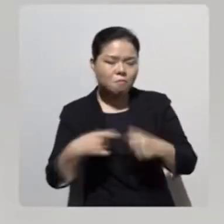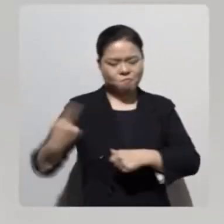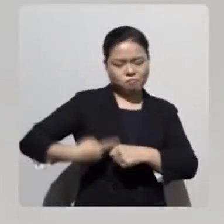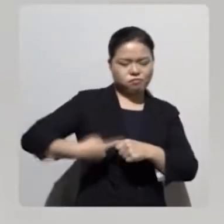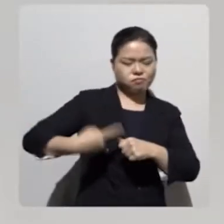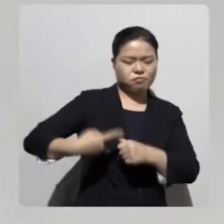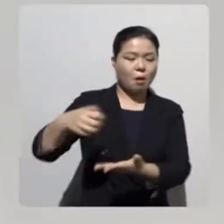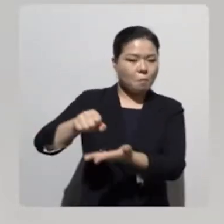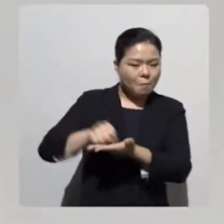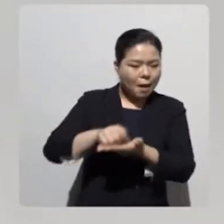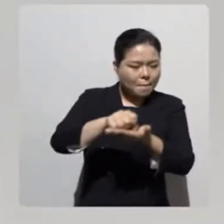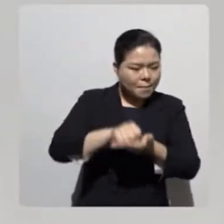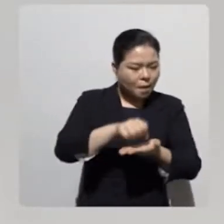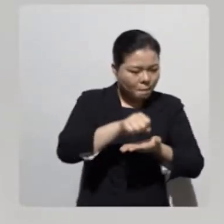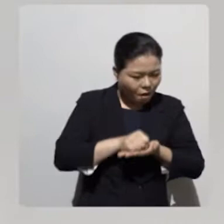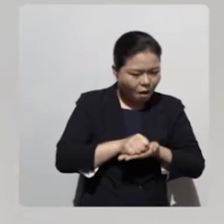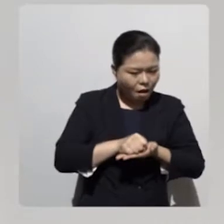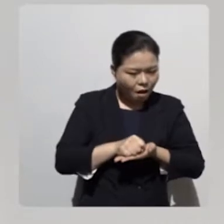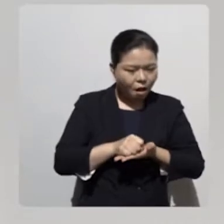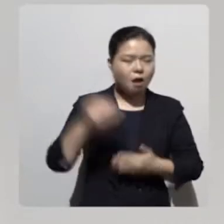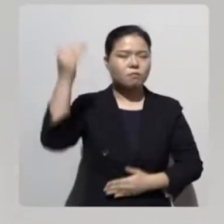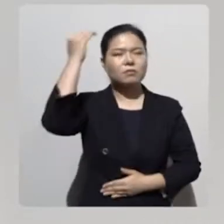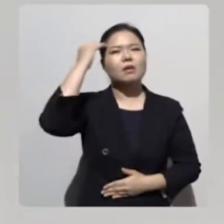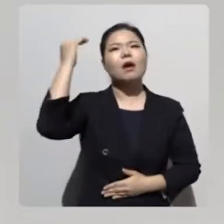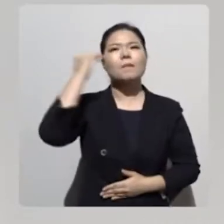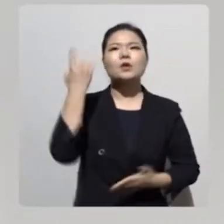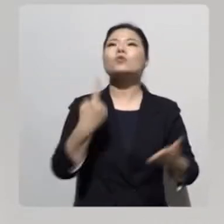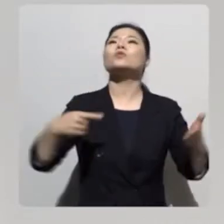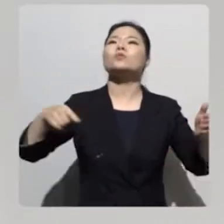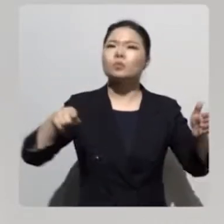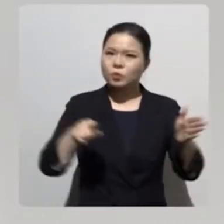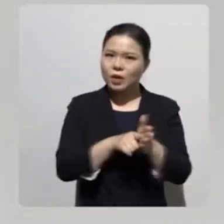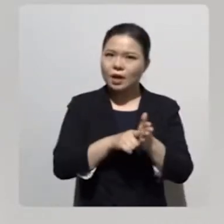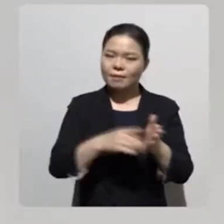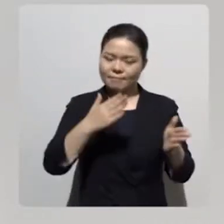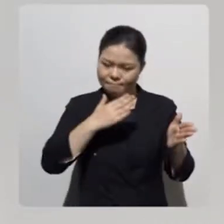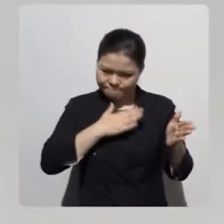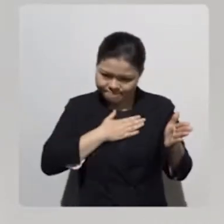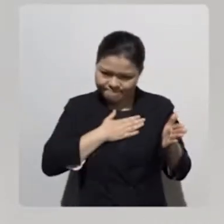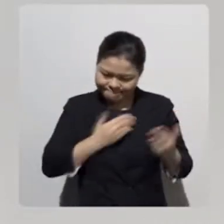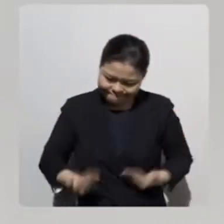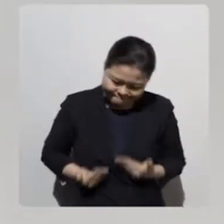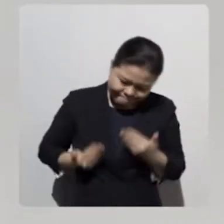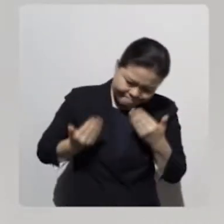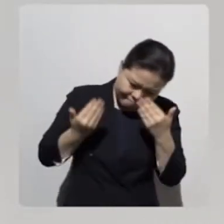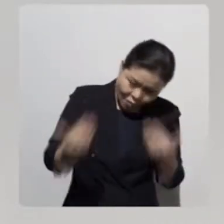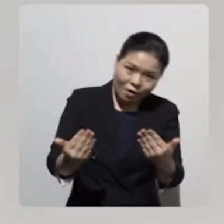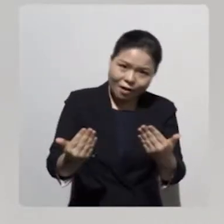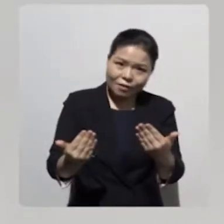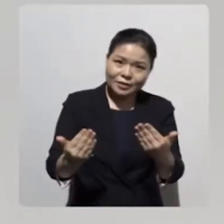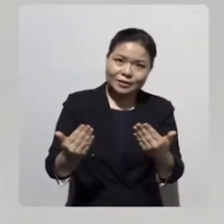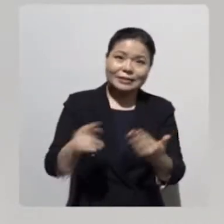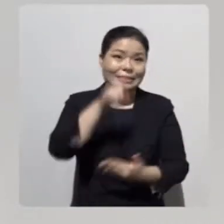비난을 감수하고 대한민국을 위하여 나를 던질 것인가.